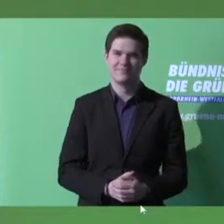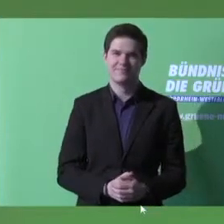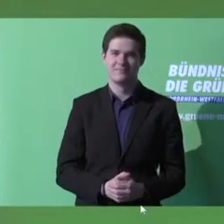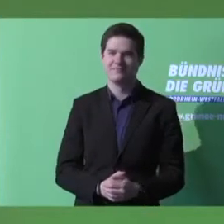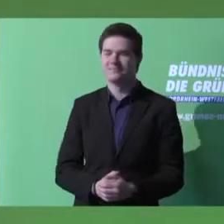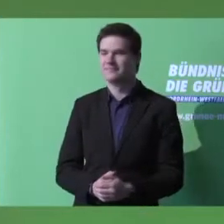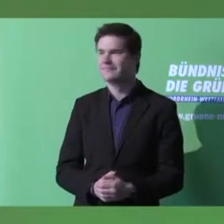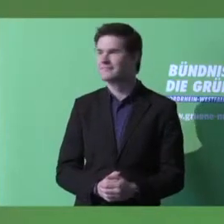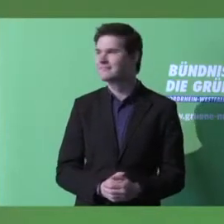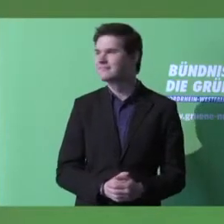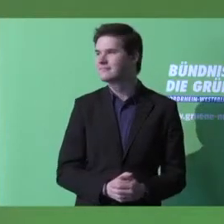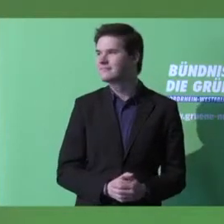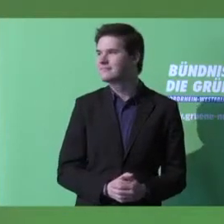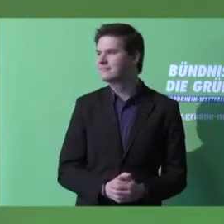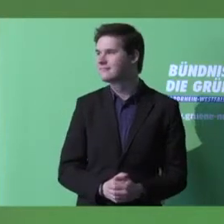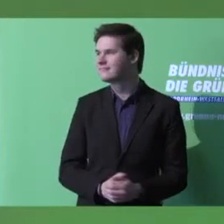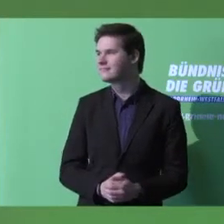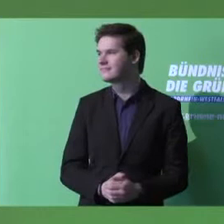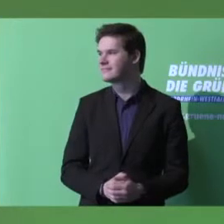Und Jürgen